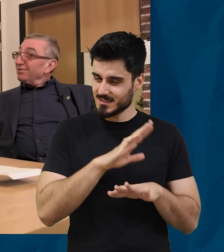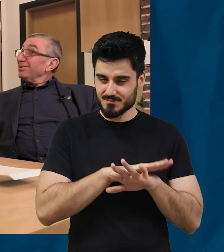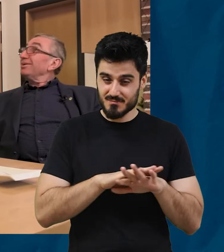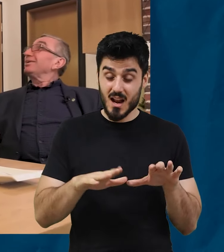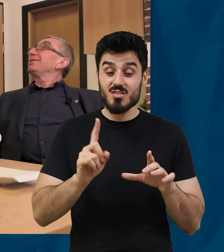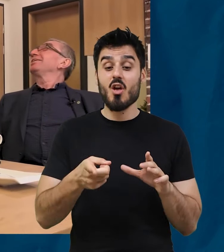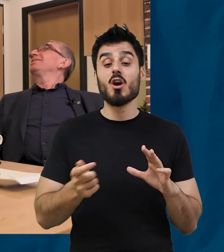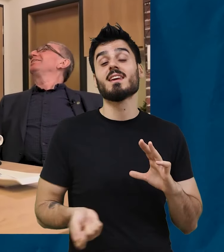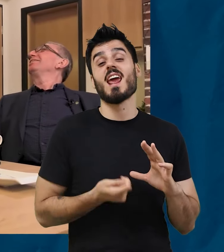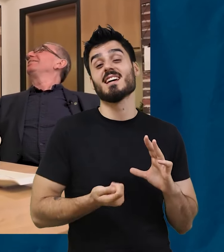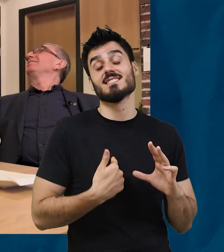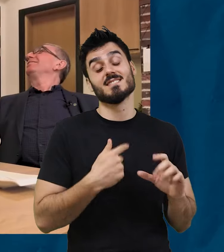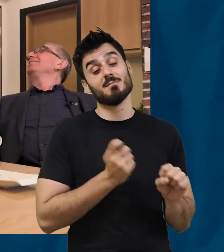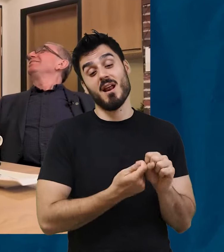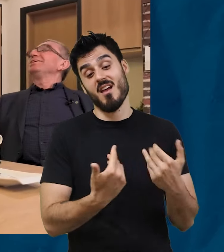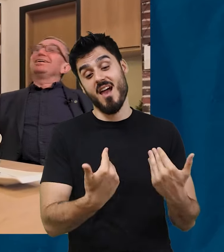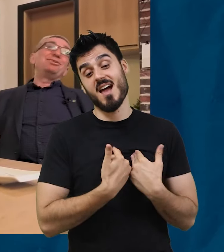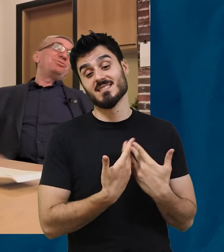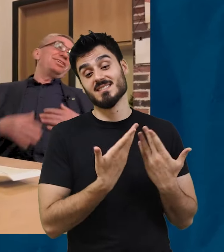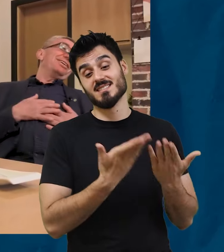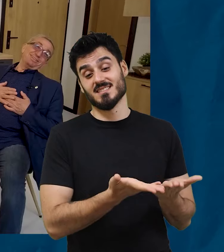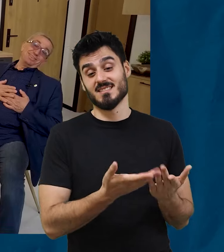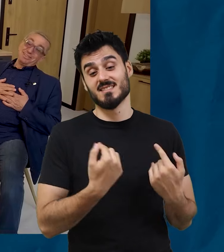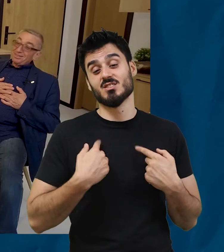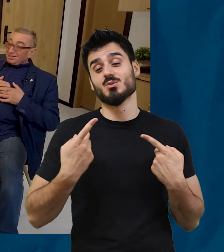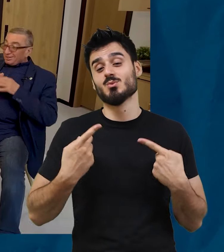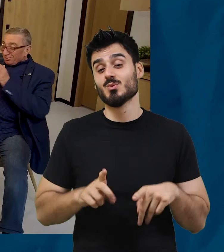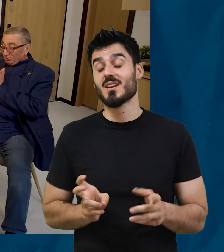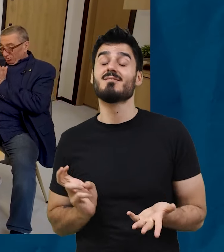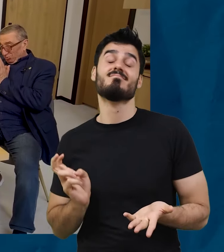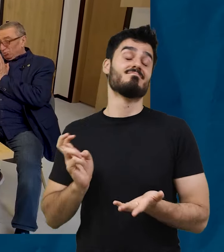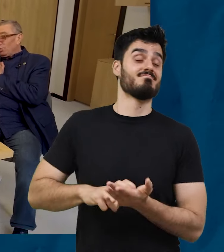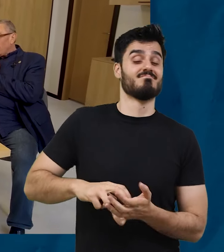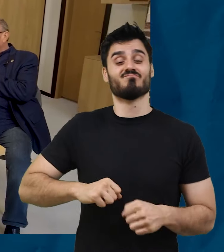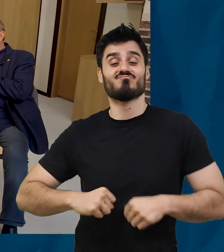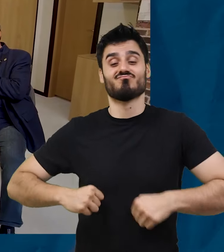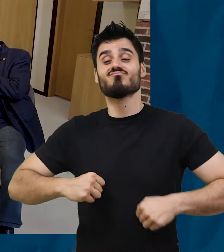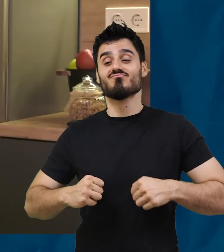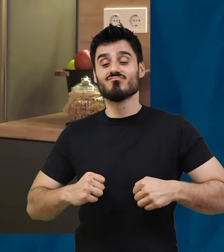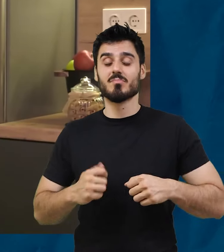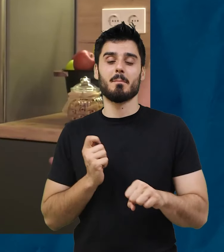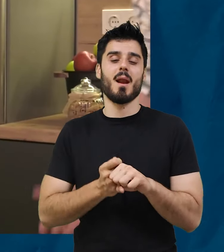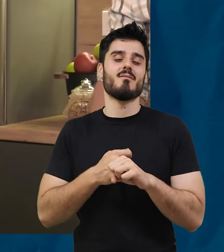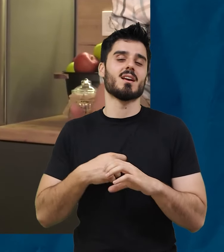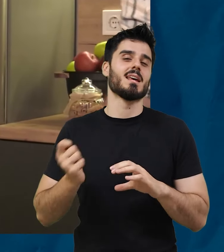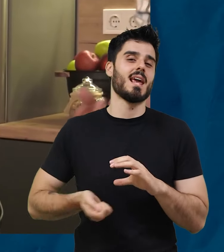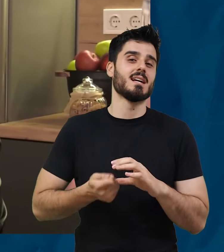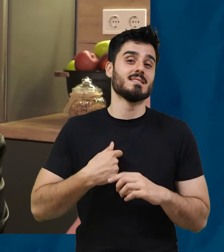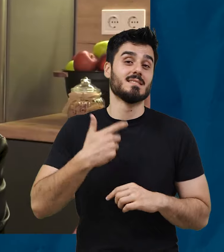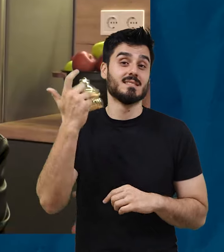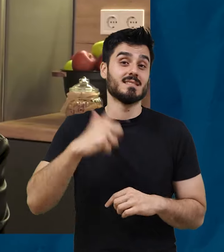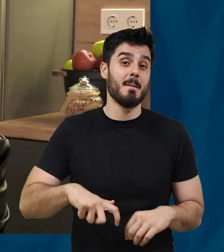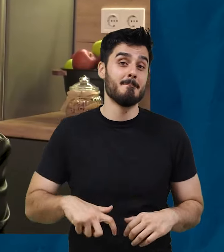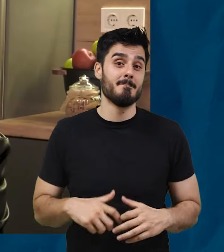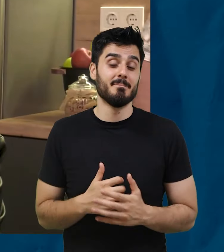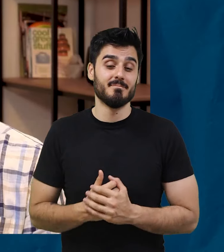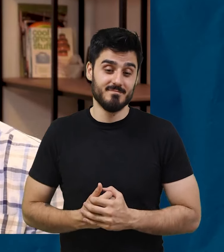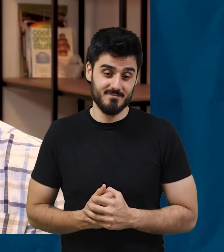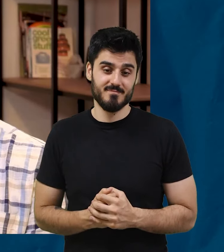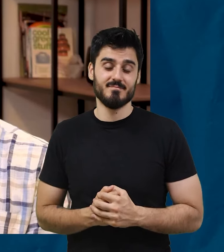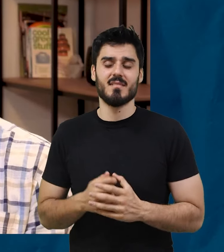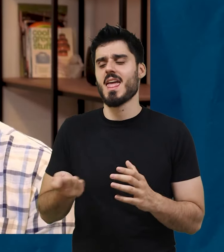правил, но кекса съм го правил аз. Тази сутрин станах по-рано. Добре да си я нали, вали. За да може всичко да бъде както значи...